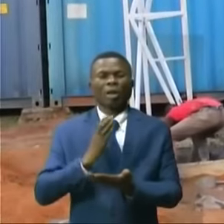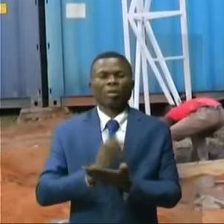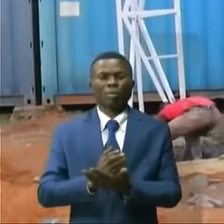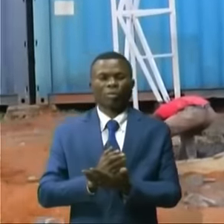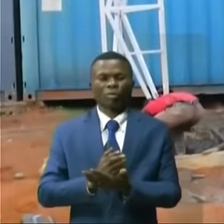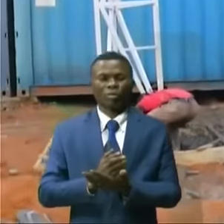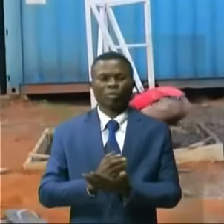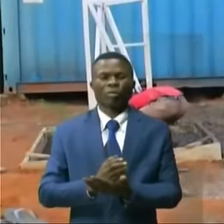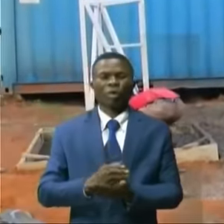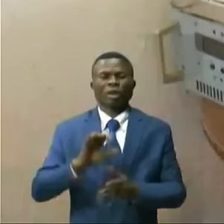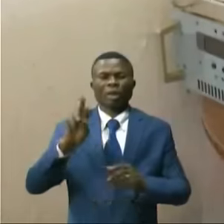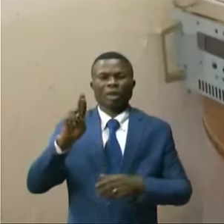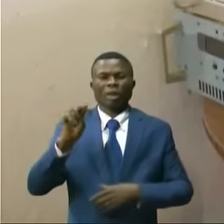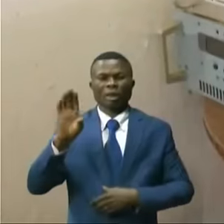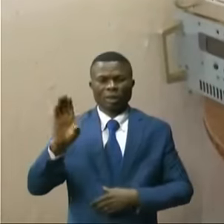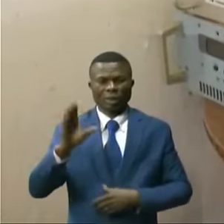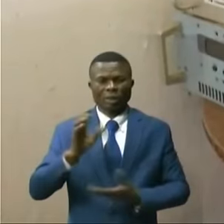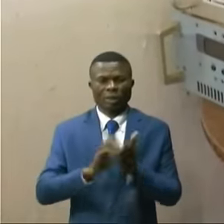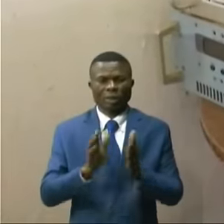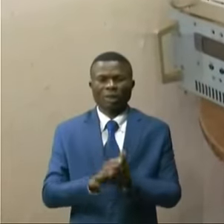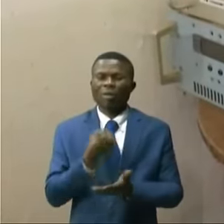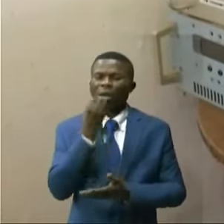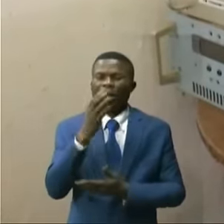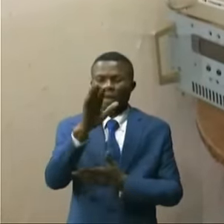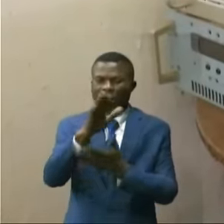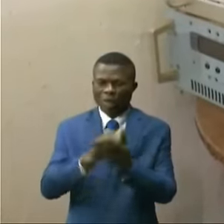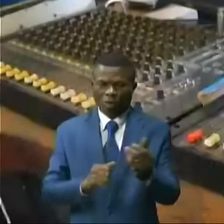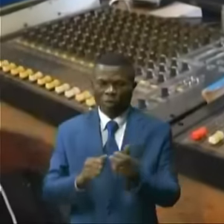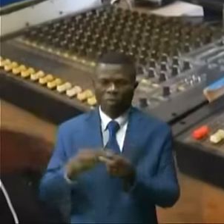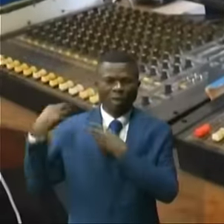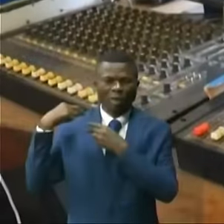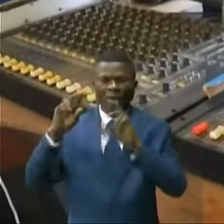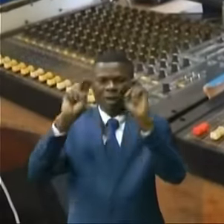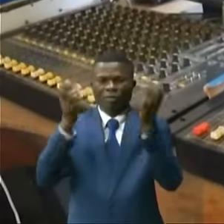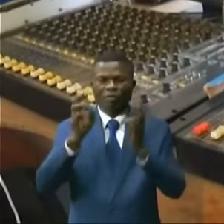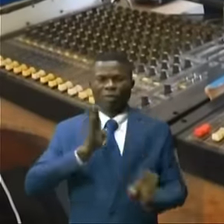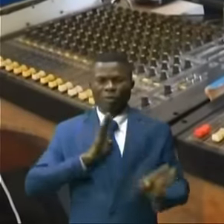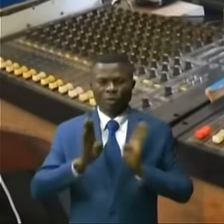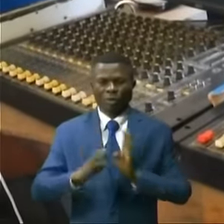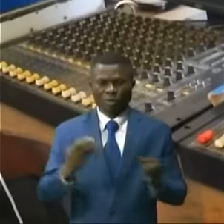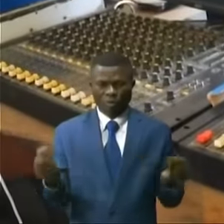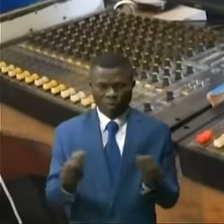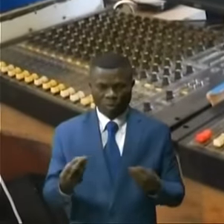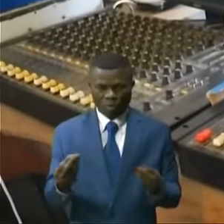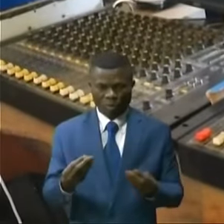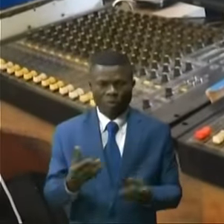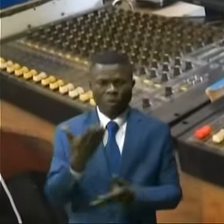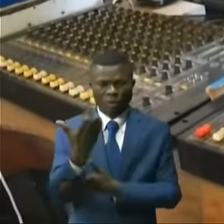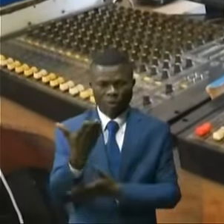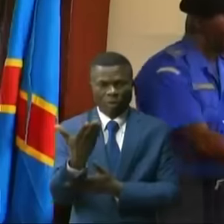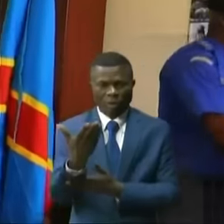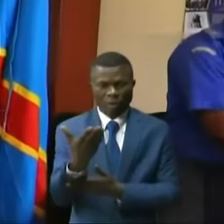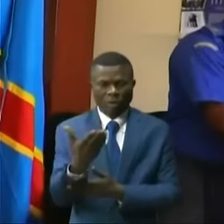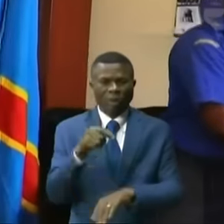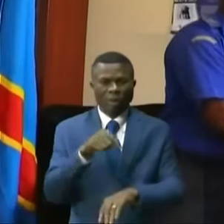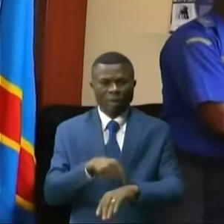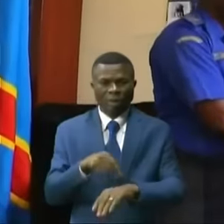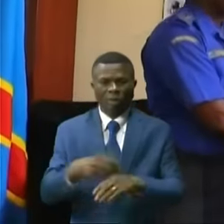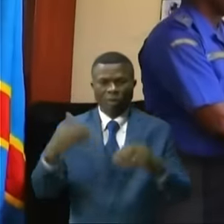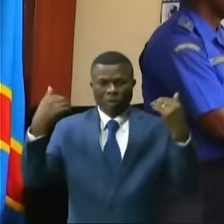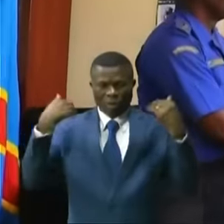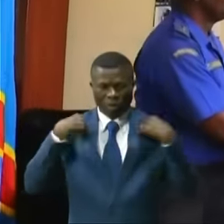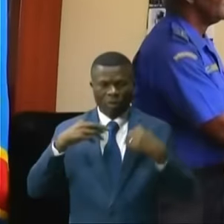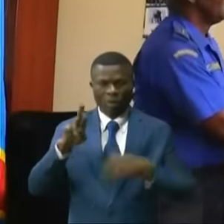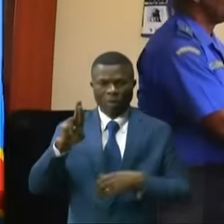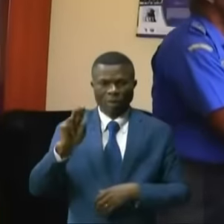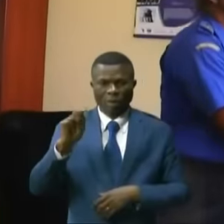RTNC doit être une référence de toutes les radios de la ville de Bénin c'est pourquoi il demande à cette occasion aux autorités de la